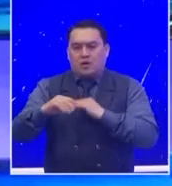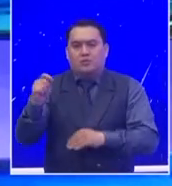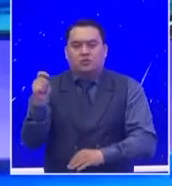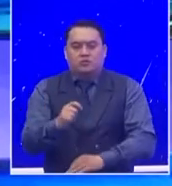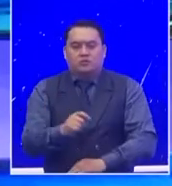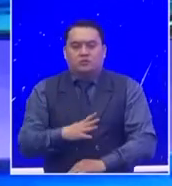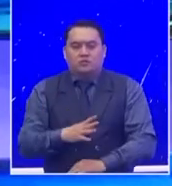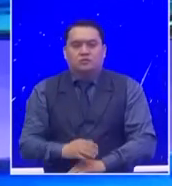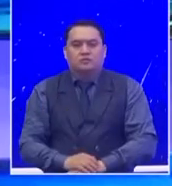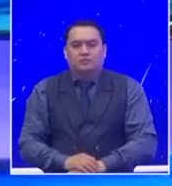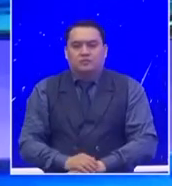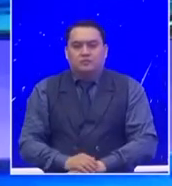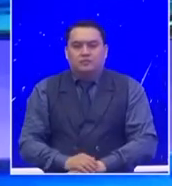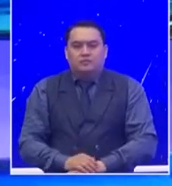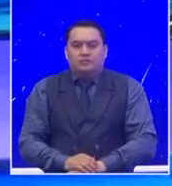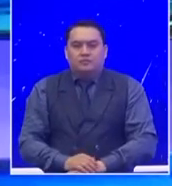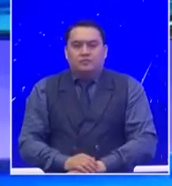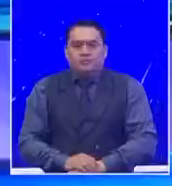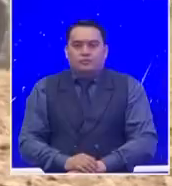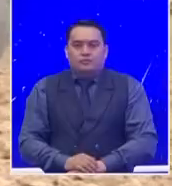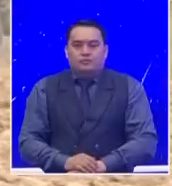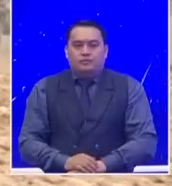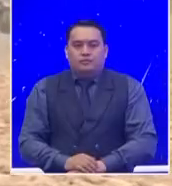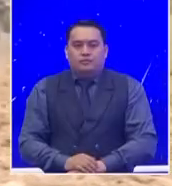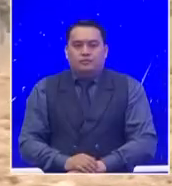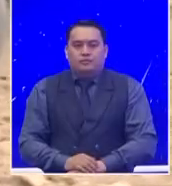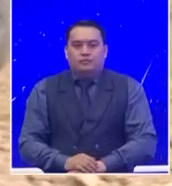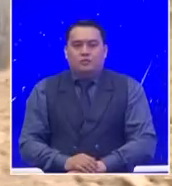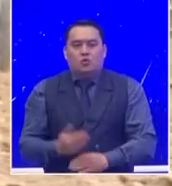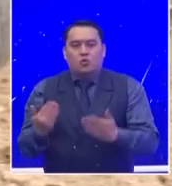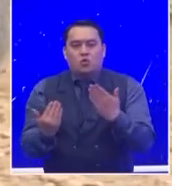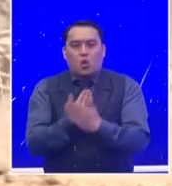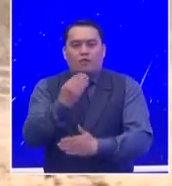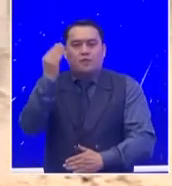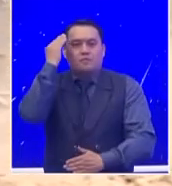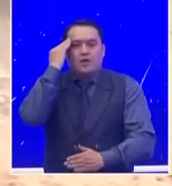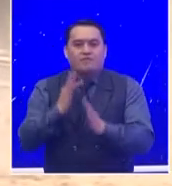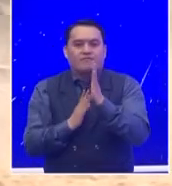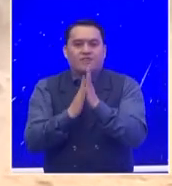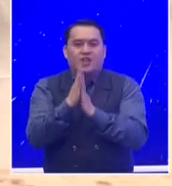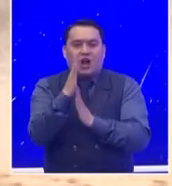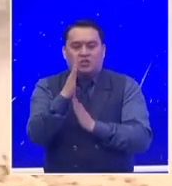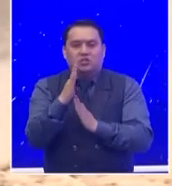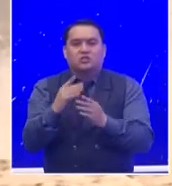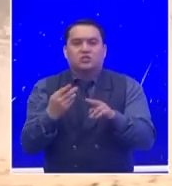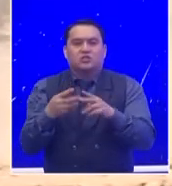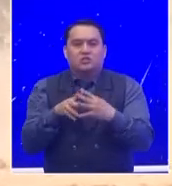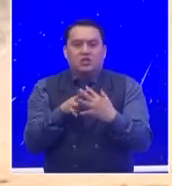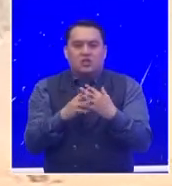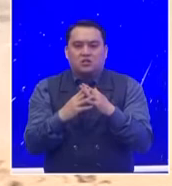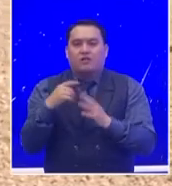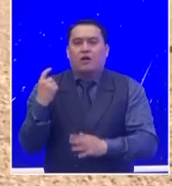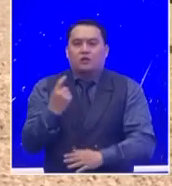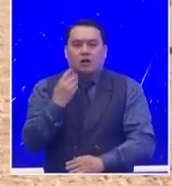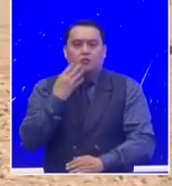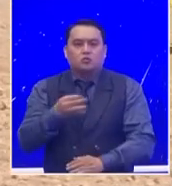полях побывали наши корреспонденты. На инновационные методы выращивания урожаев переходит аграрий Алматинской области.